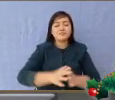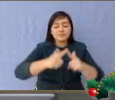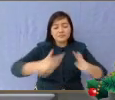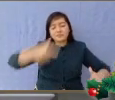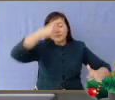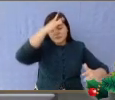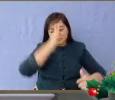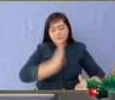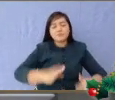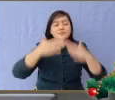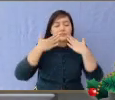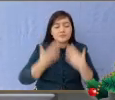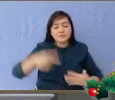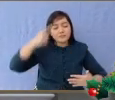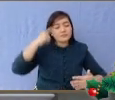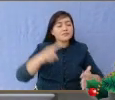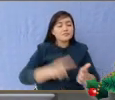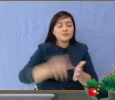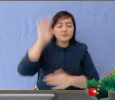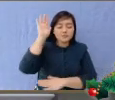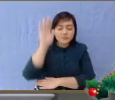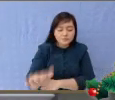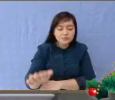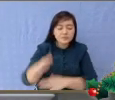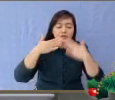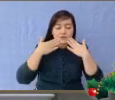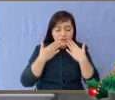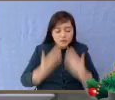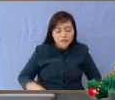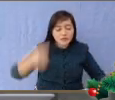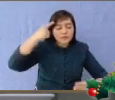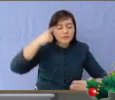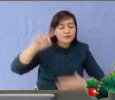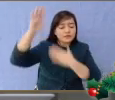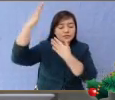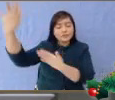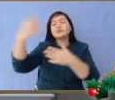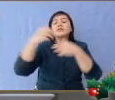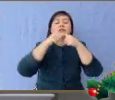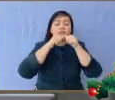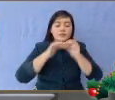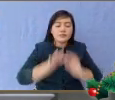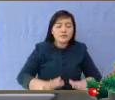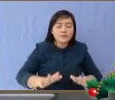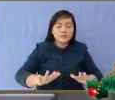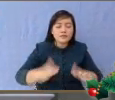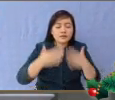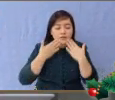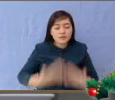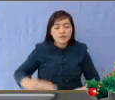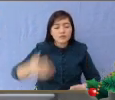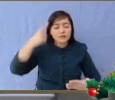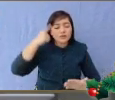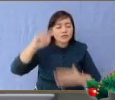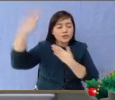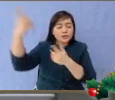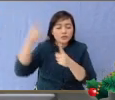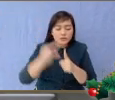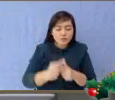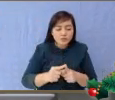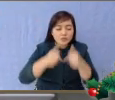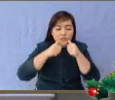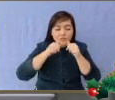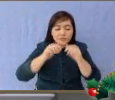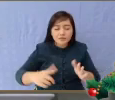hapon pong ito. Salamat po sa pagpapala niyo po sa amin. Salamat po sa inyo po mga salita. Pagpalain niyo po